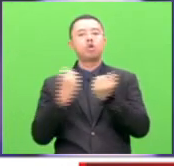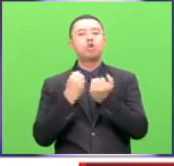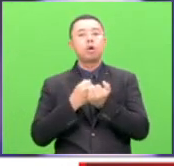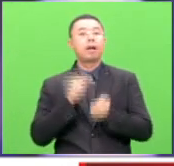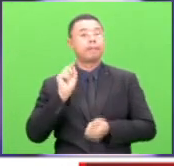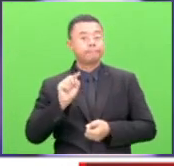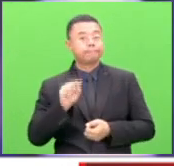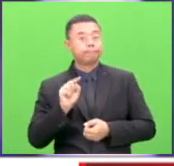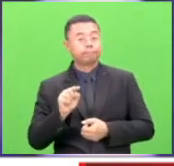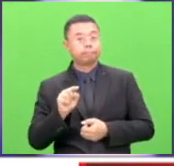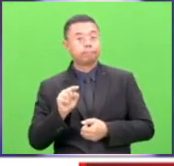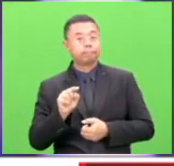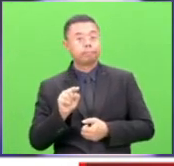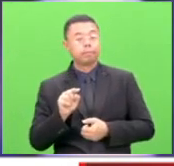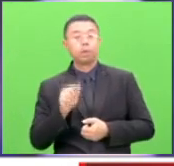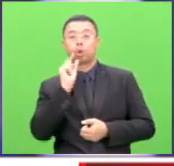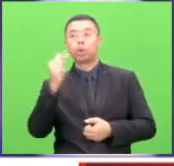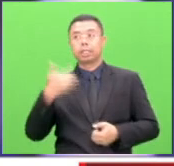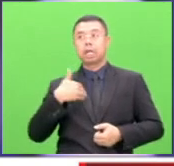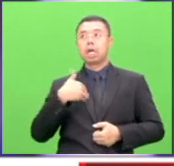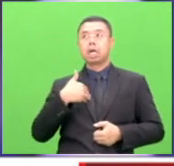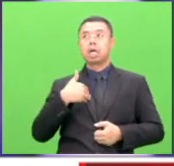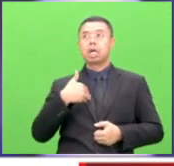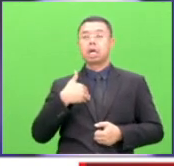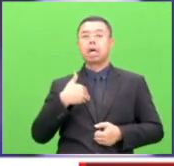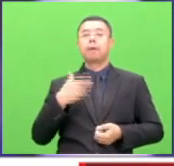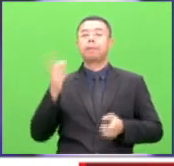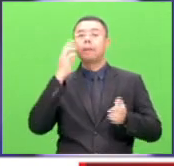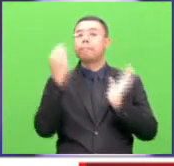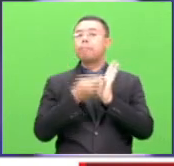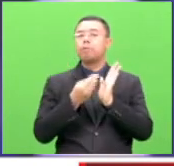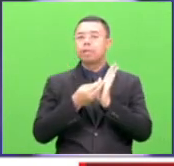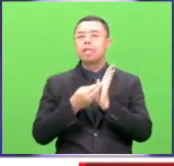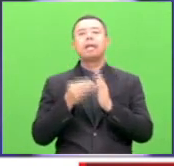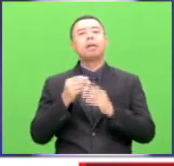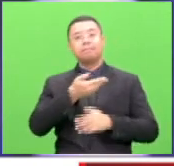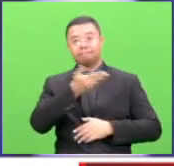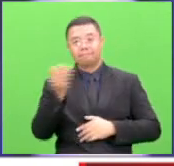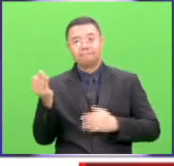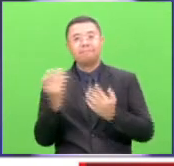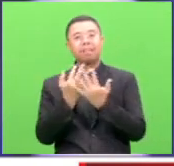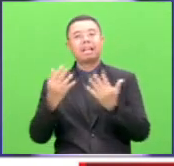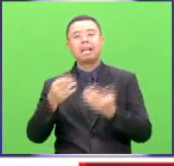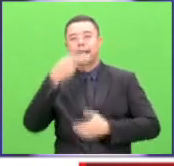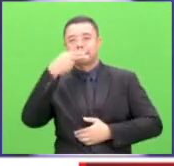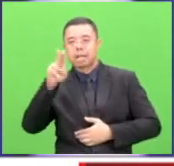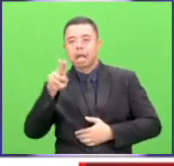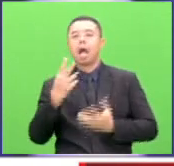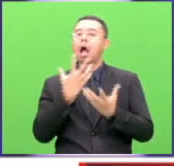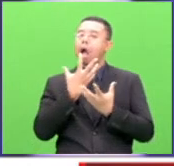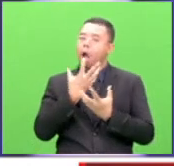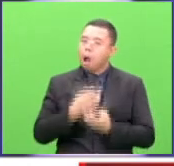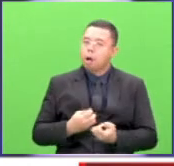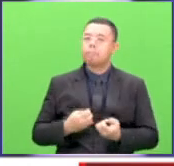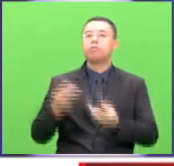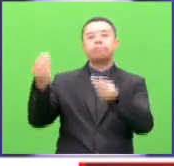tersebut bagi saya adalah suatu wujud kepercayaan dan harapan